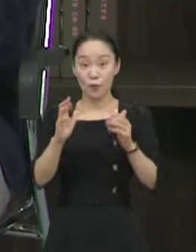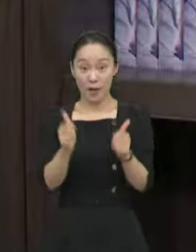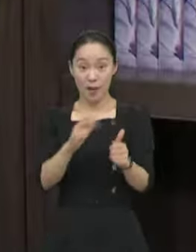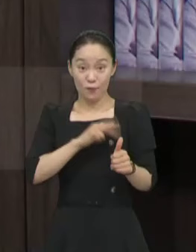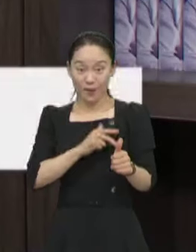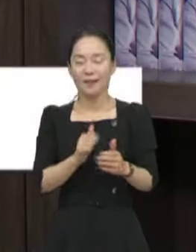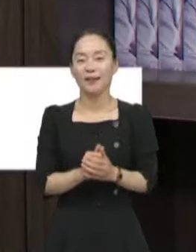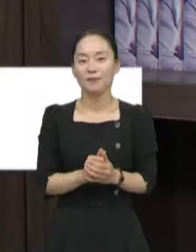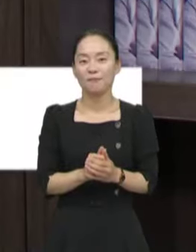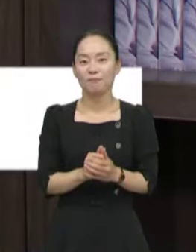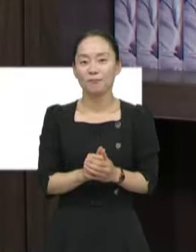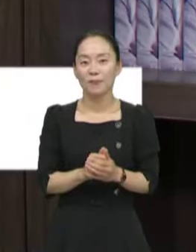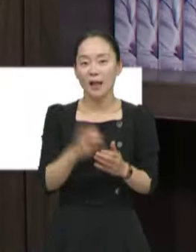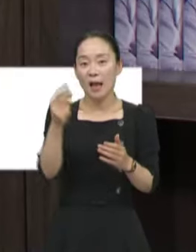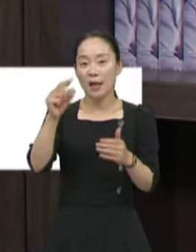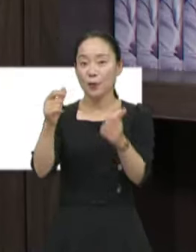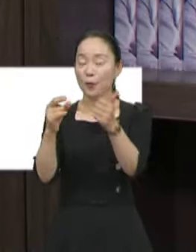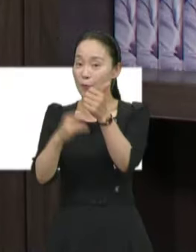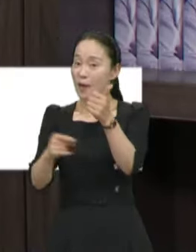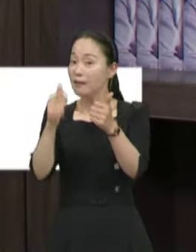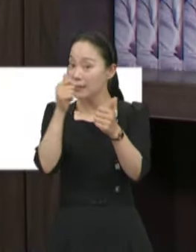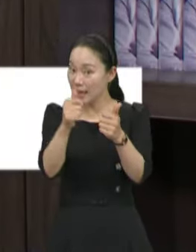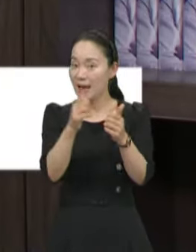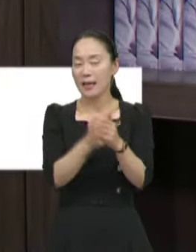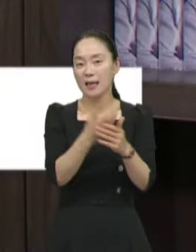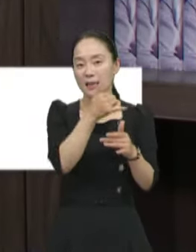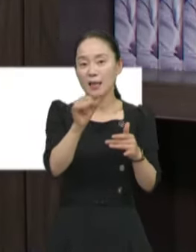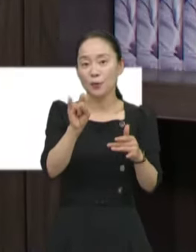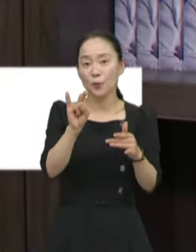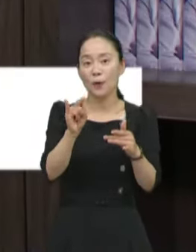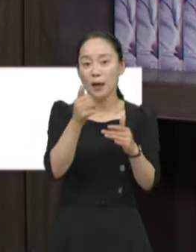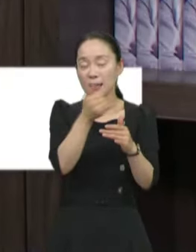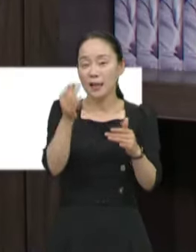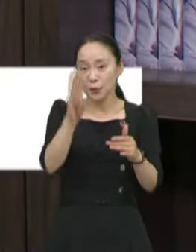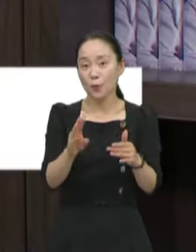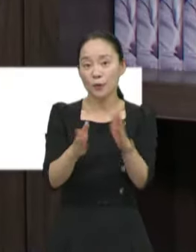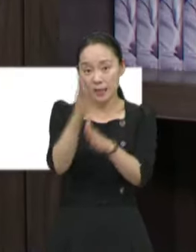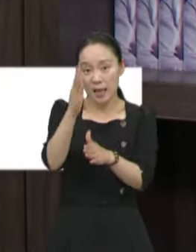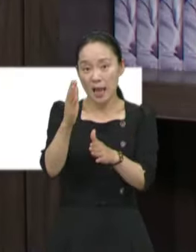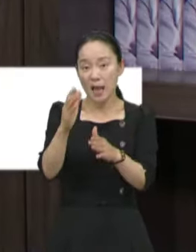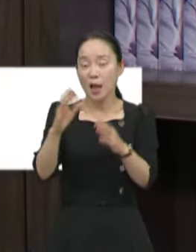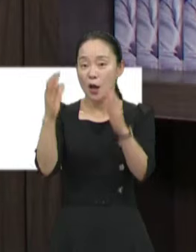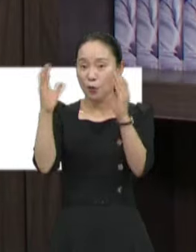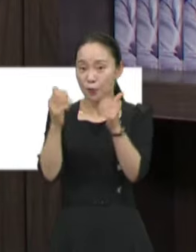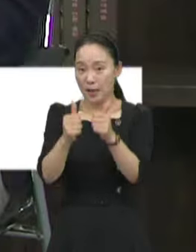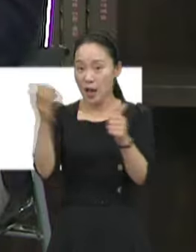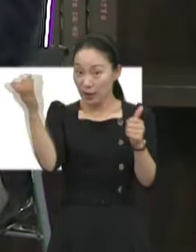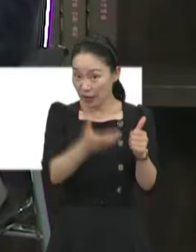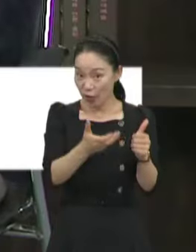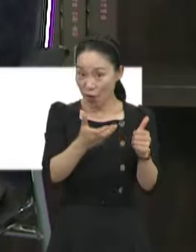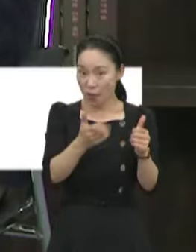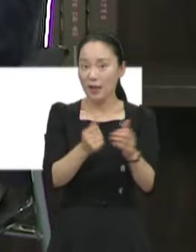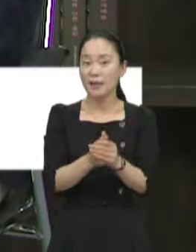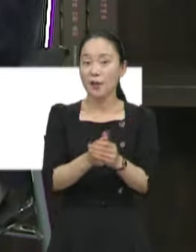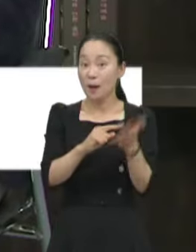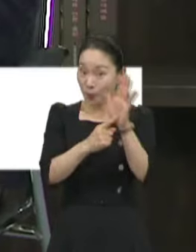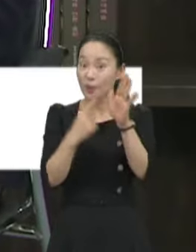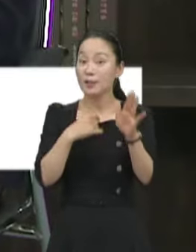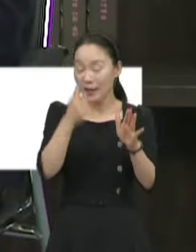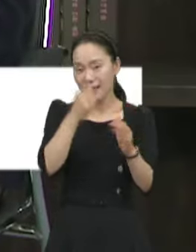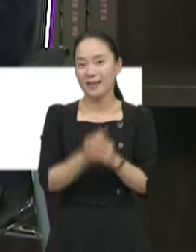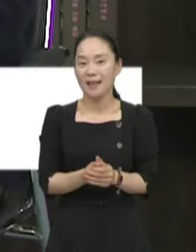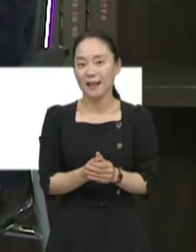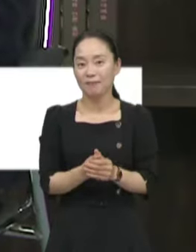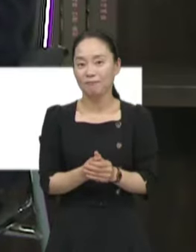국회의원이십니다. 네. 한동훈 전 비대위원장이 세종시로의 국회 완전 이전을 주장하면서 전국을 강타했는데 이 점에 대해서도 이제